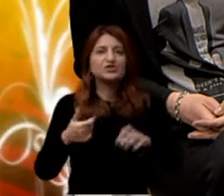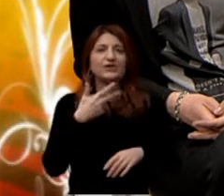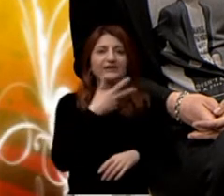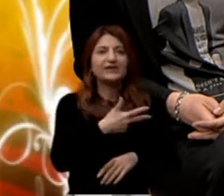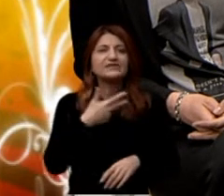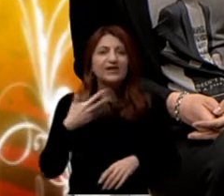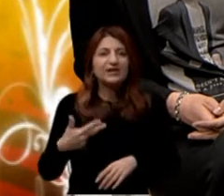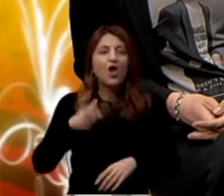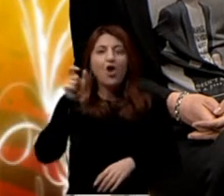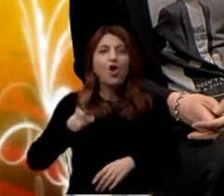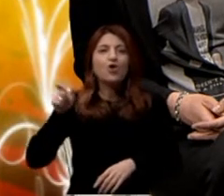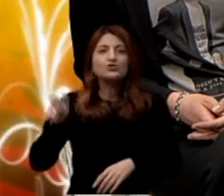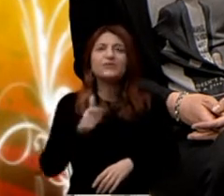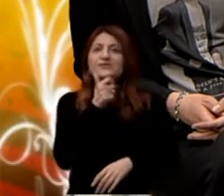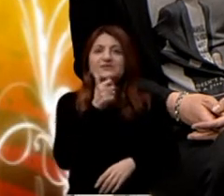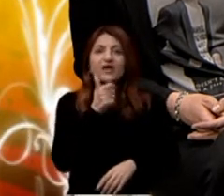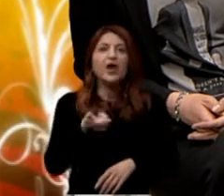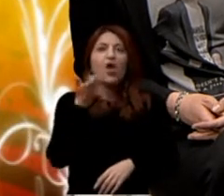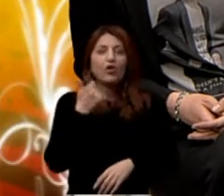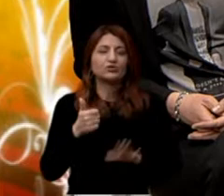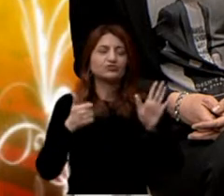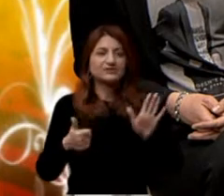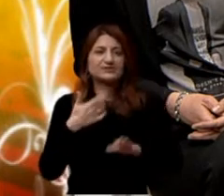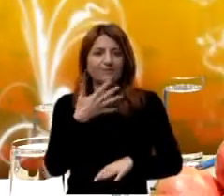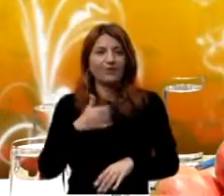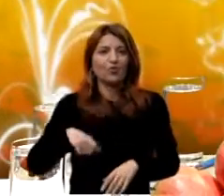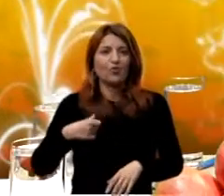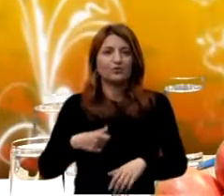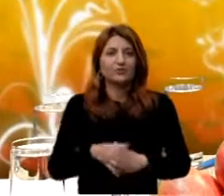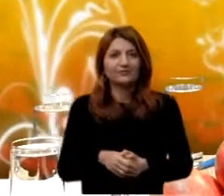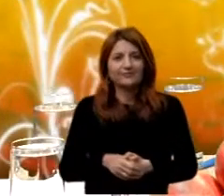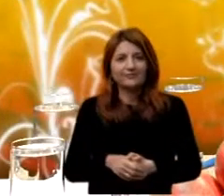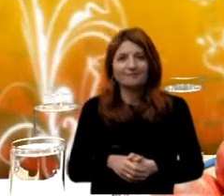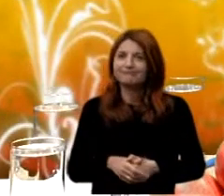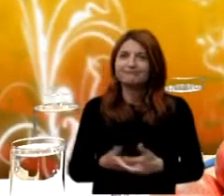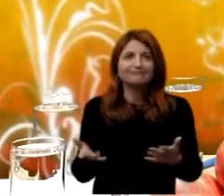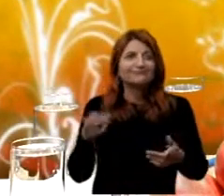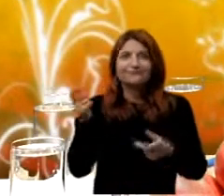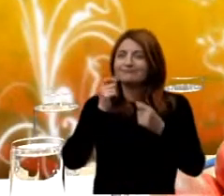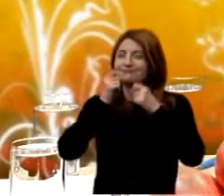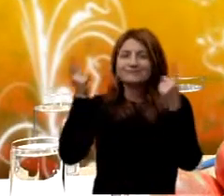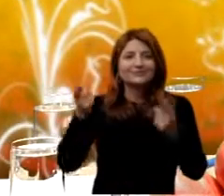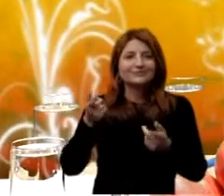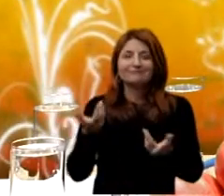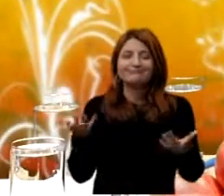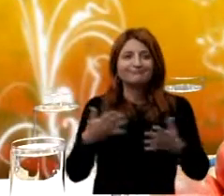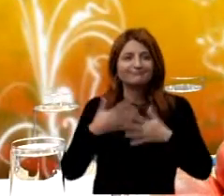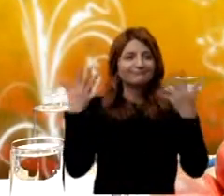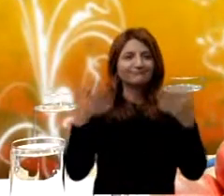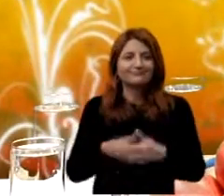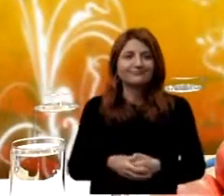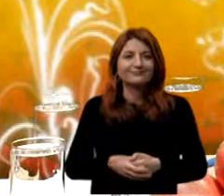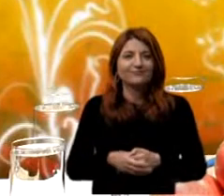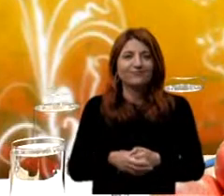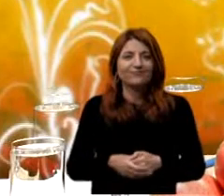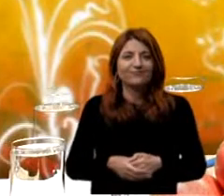633 osobe starije od 65 godina. Primarius mene velika snaga. Da, zato. Ali kad pomislimo na